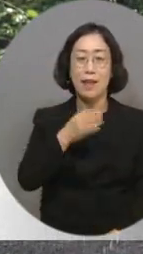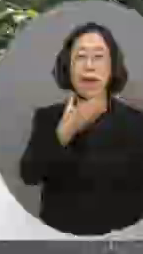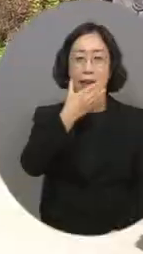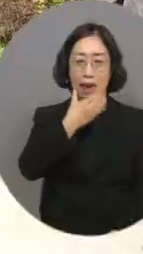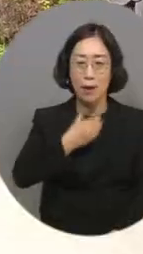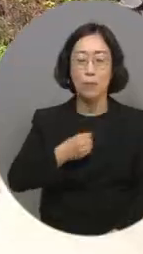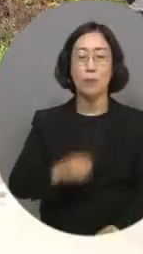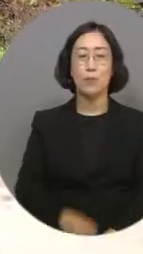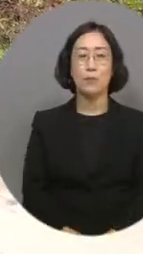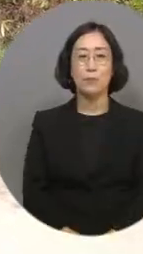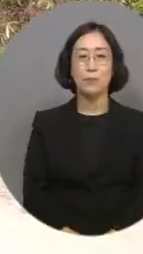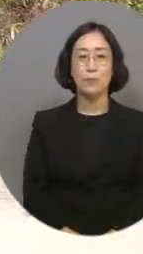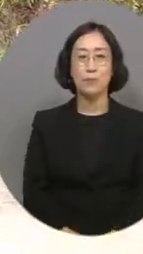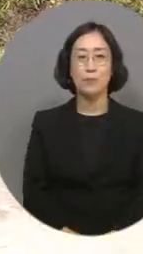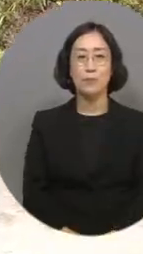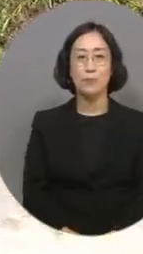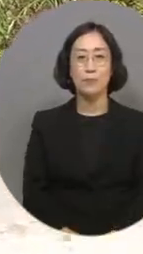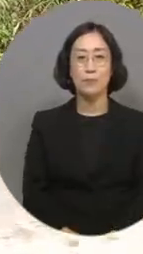행복합니다.